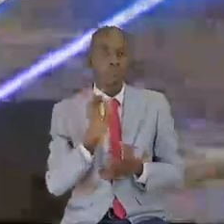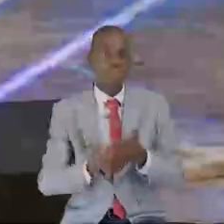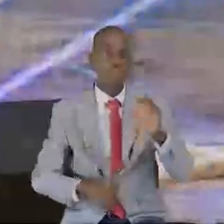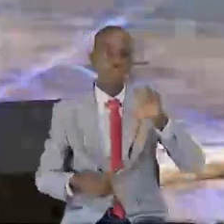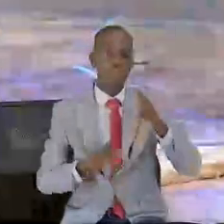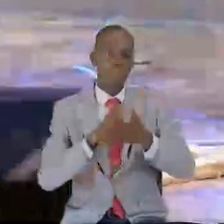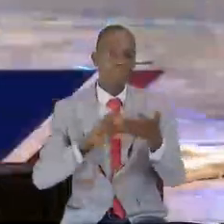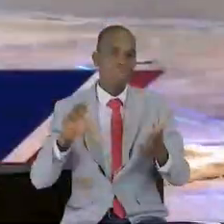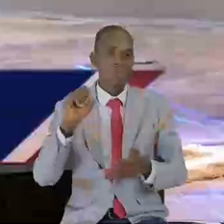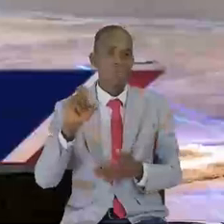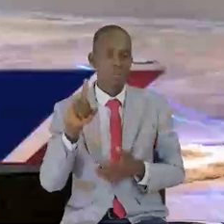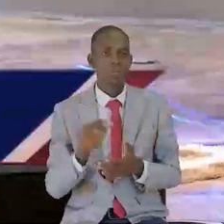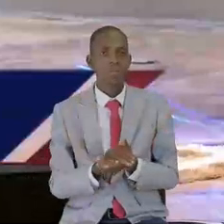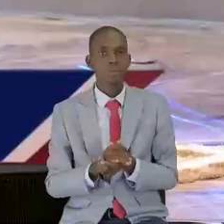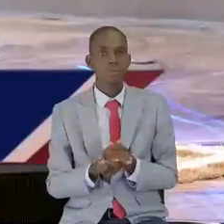verset 11.